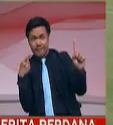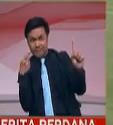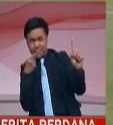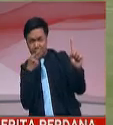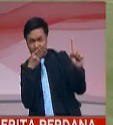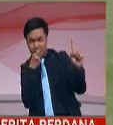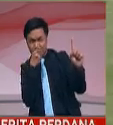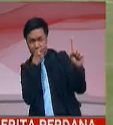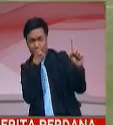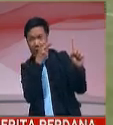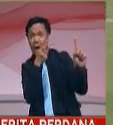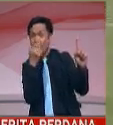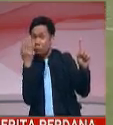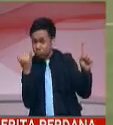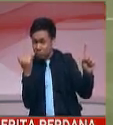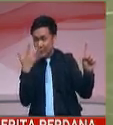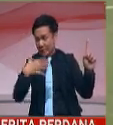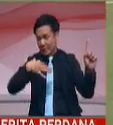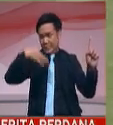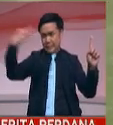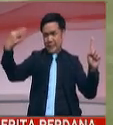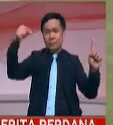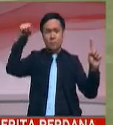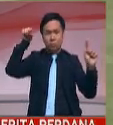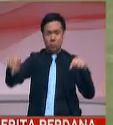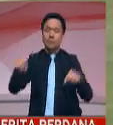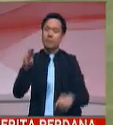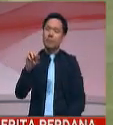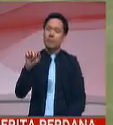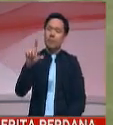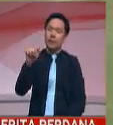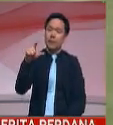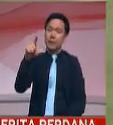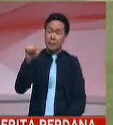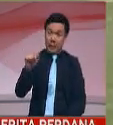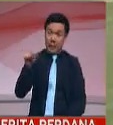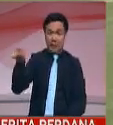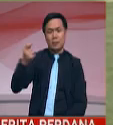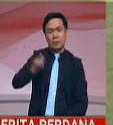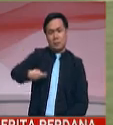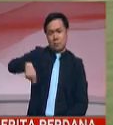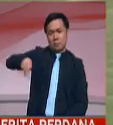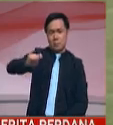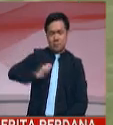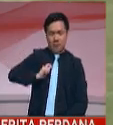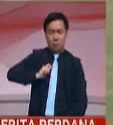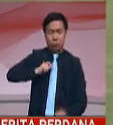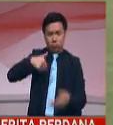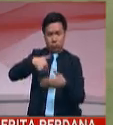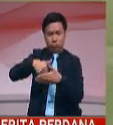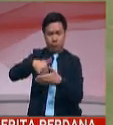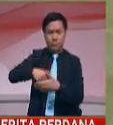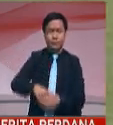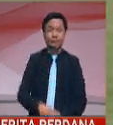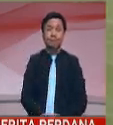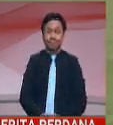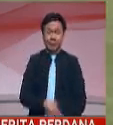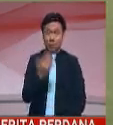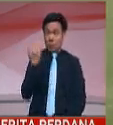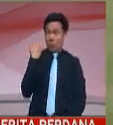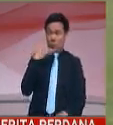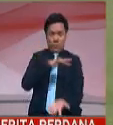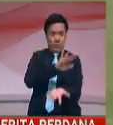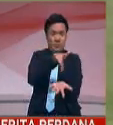impiannya selepas terpilih menyertai Akademi Bola Sepak Malaga City FC di Sepanyol. Dia yang beraksi di posisi tengah mula